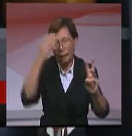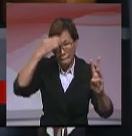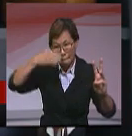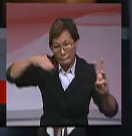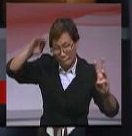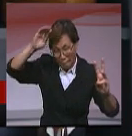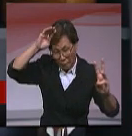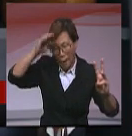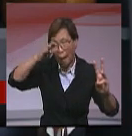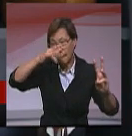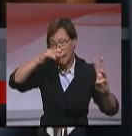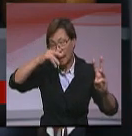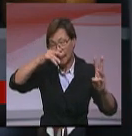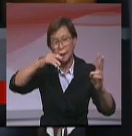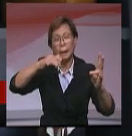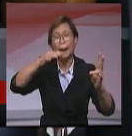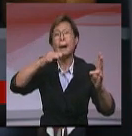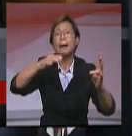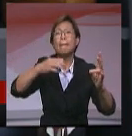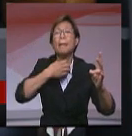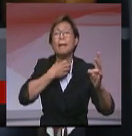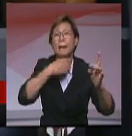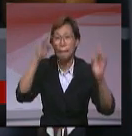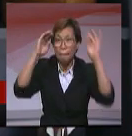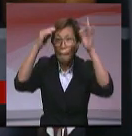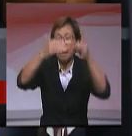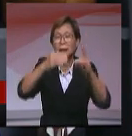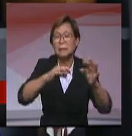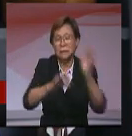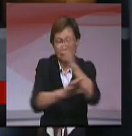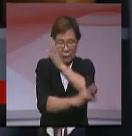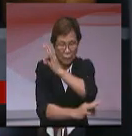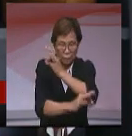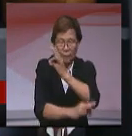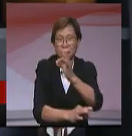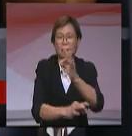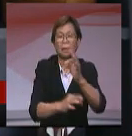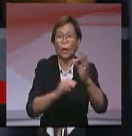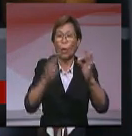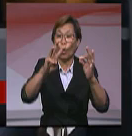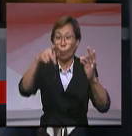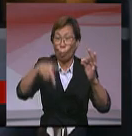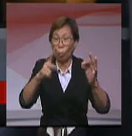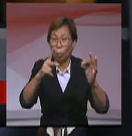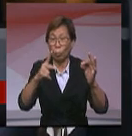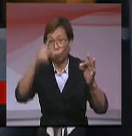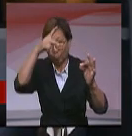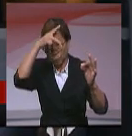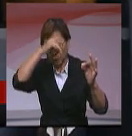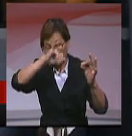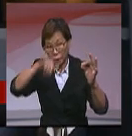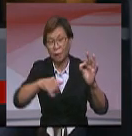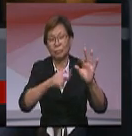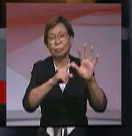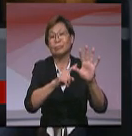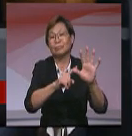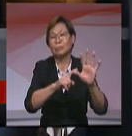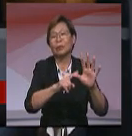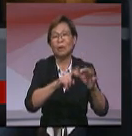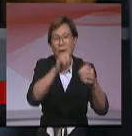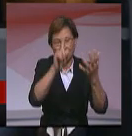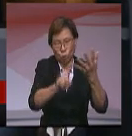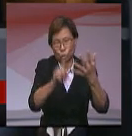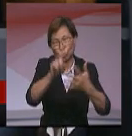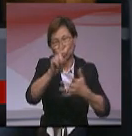Perlis, Melaka, Perak, Pahang, Negeri Sembilan serta wilayah Persekutuan Putrajaya dengan